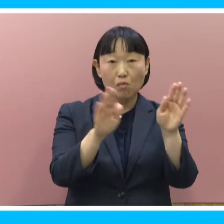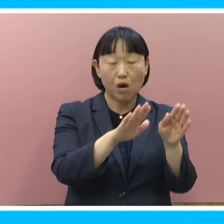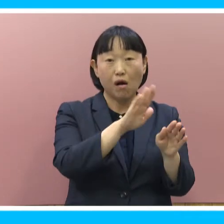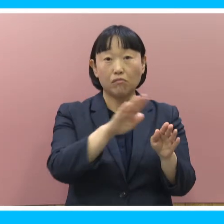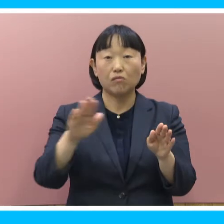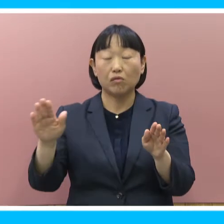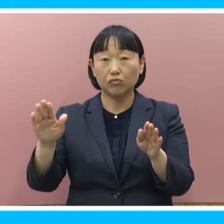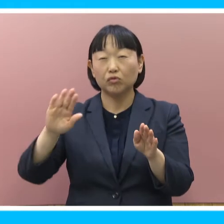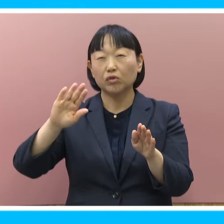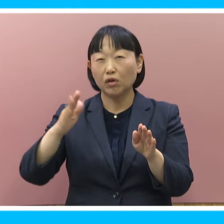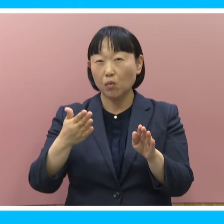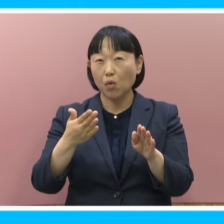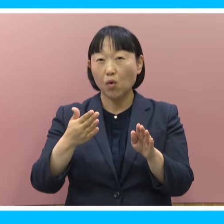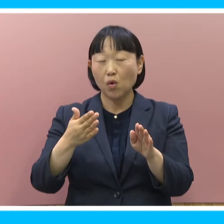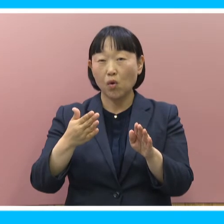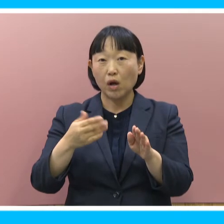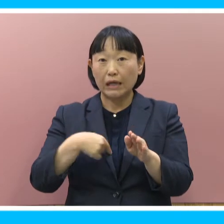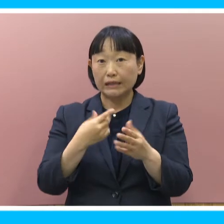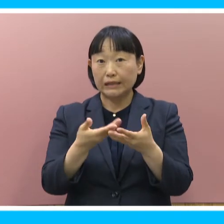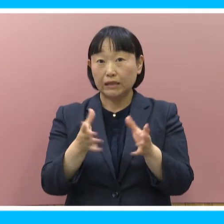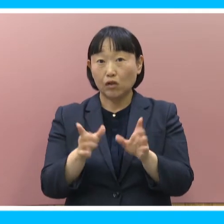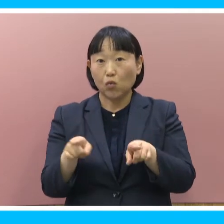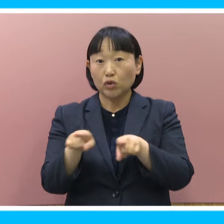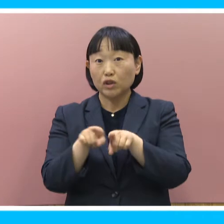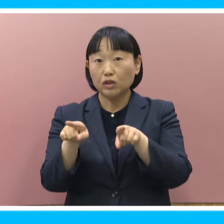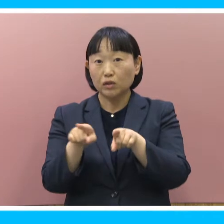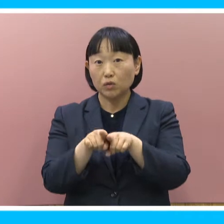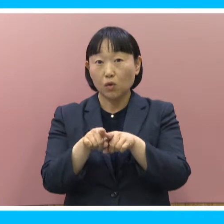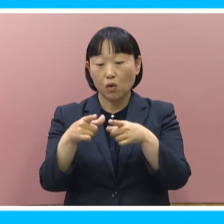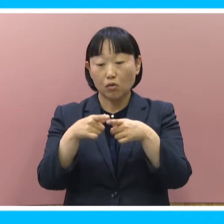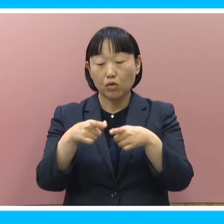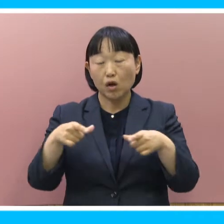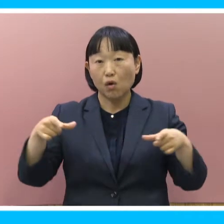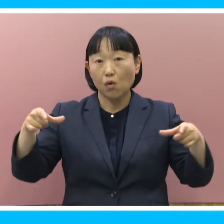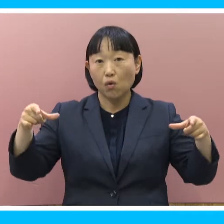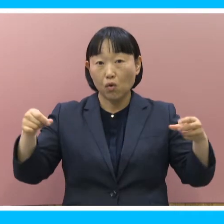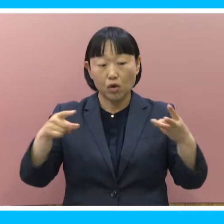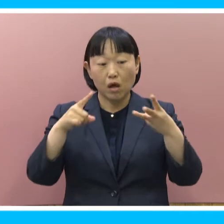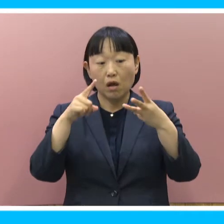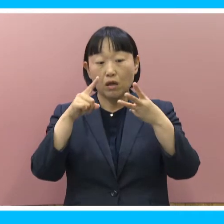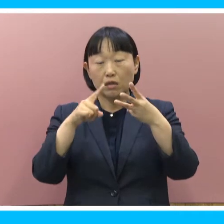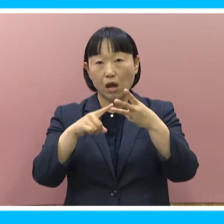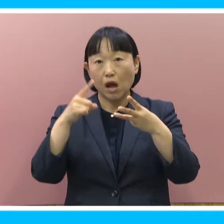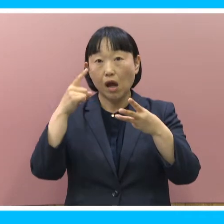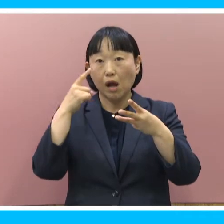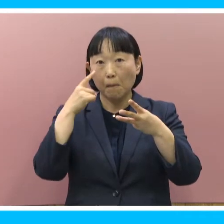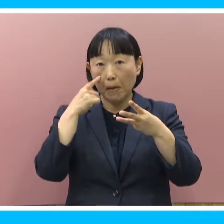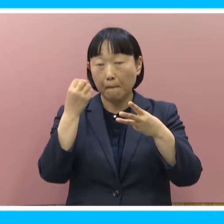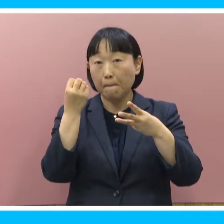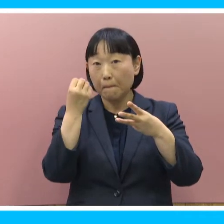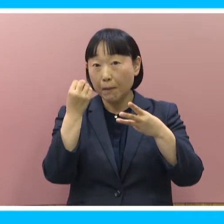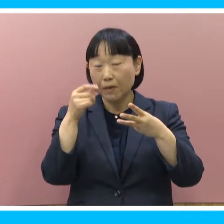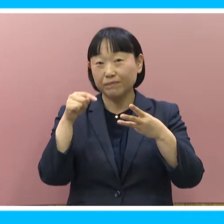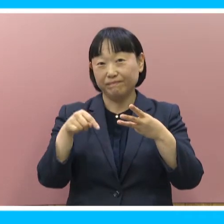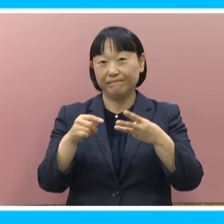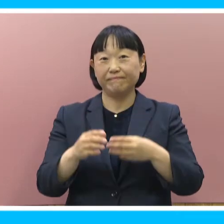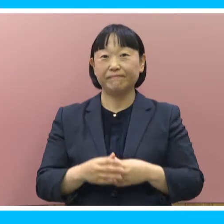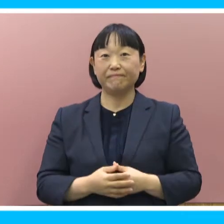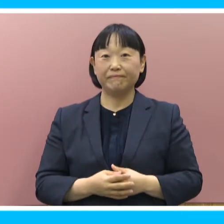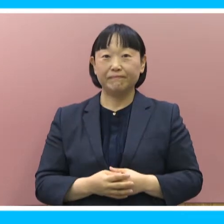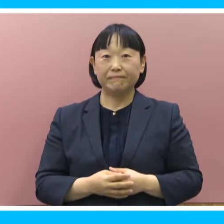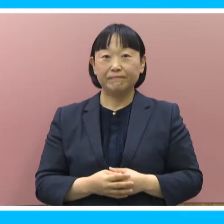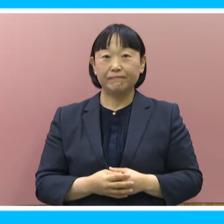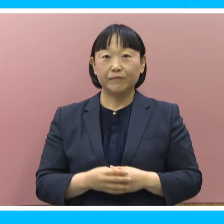の実績がありますが、自治体とのコラボ開催は例が少なく、本市が全国で3例目となります